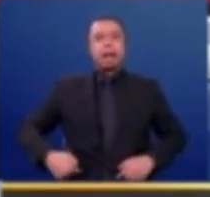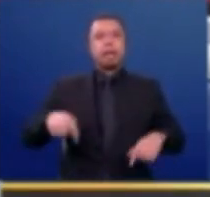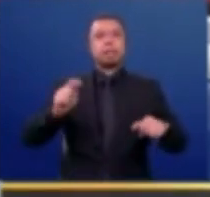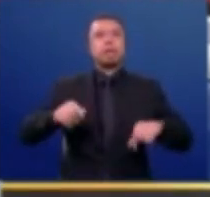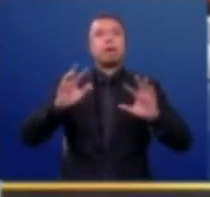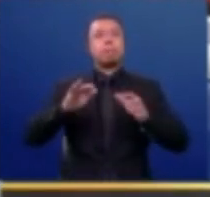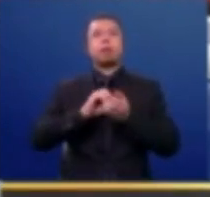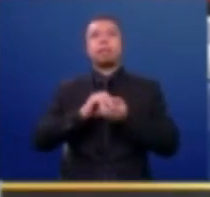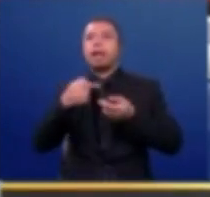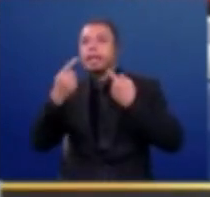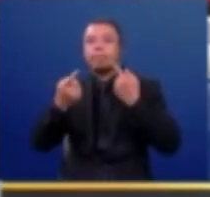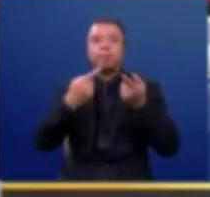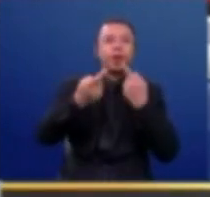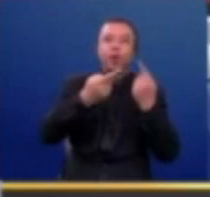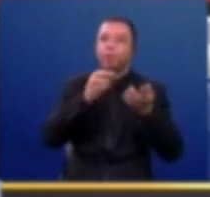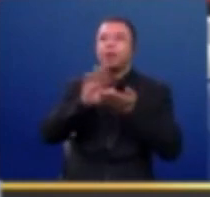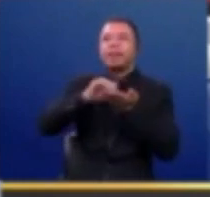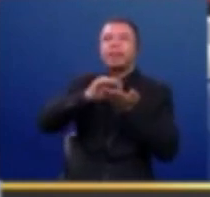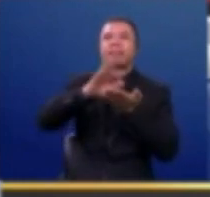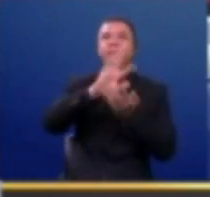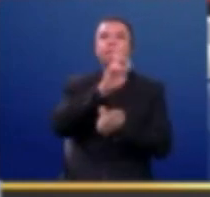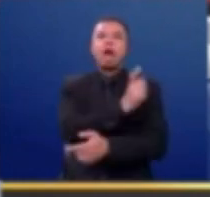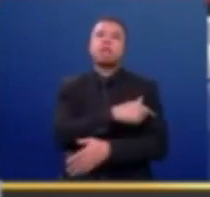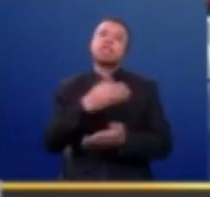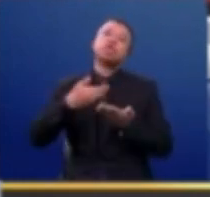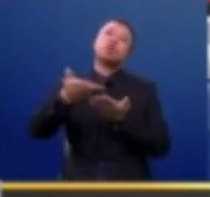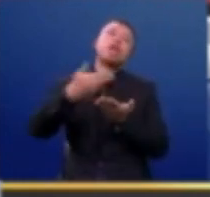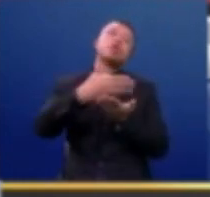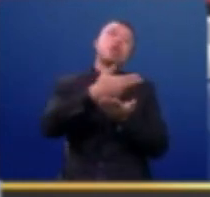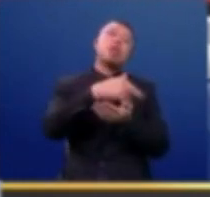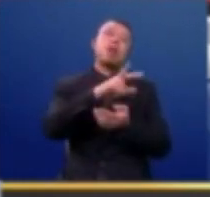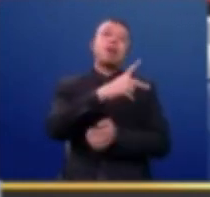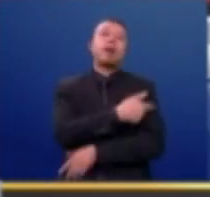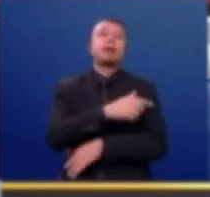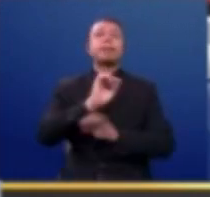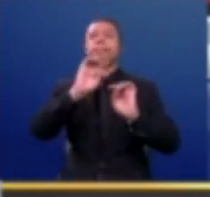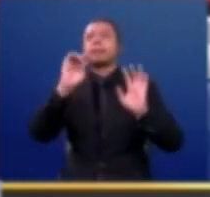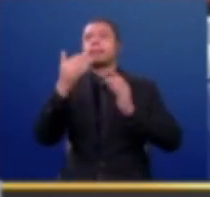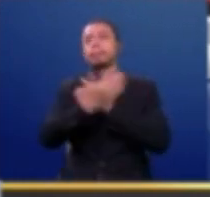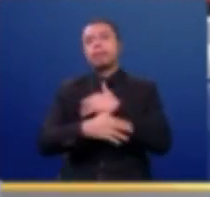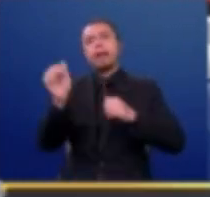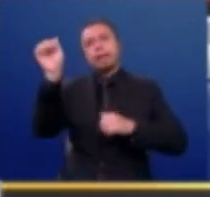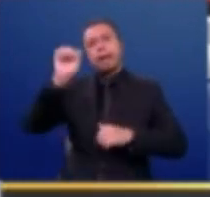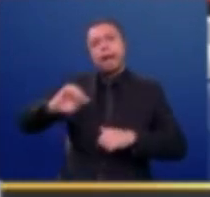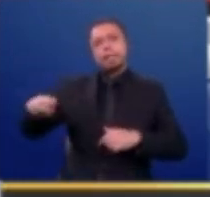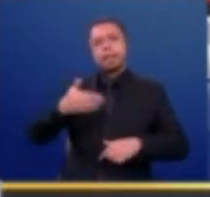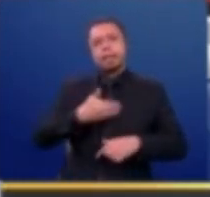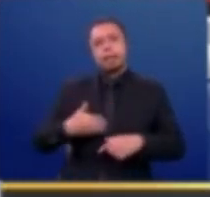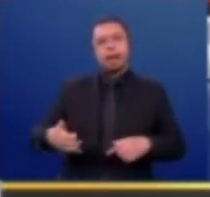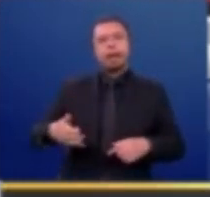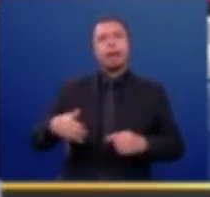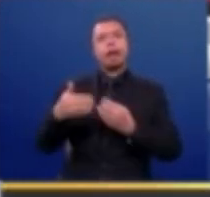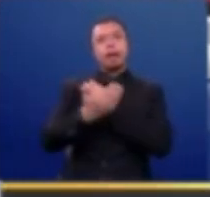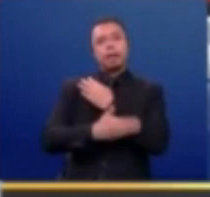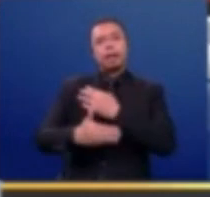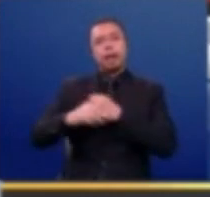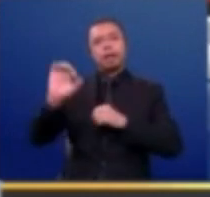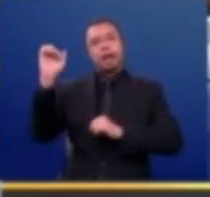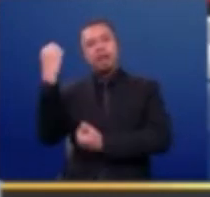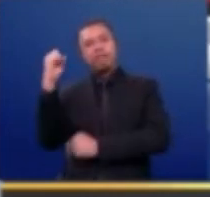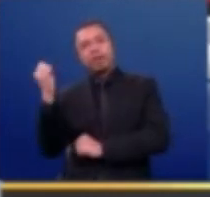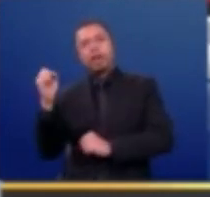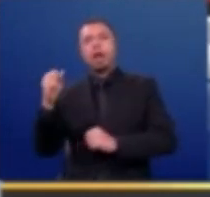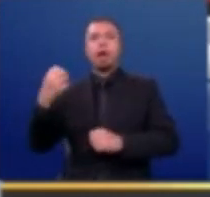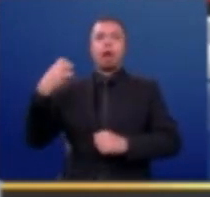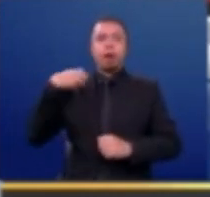melakukan diplomasi vaksin, memberikan atau menjual vaksin ke berbagai negara di Asia Tenggara, ke negara-negara Afrika.